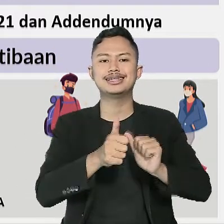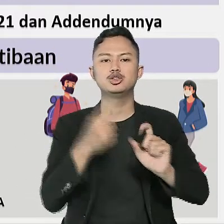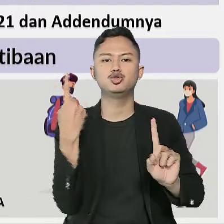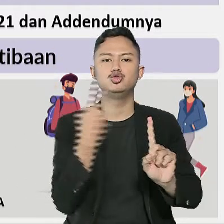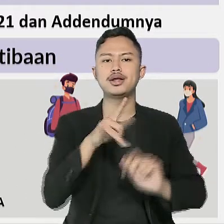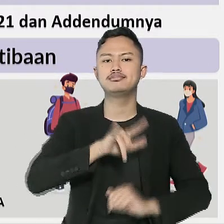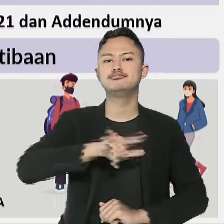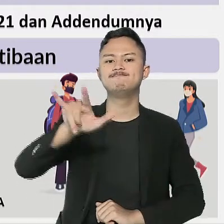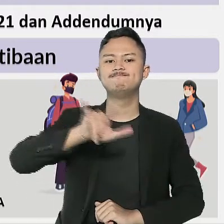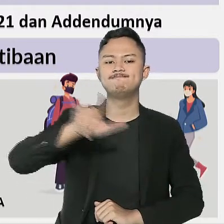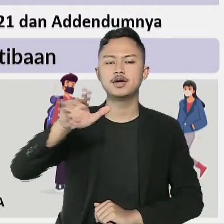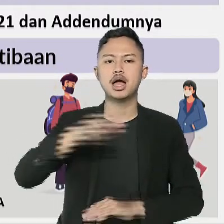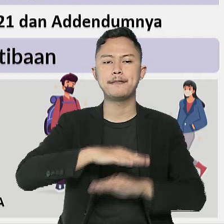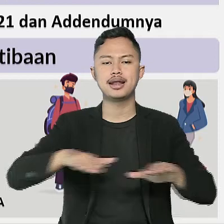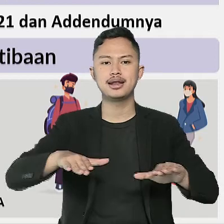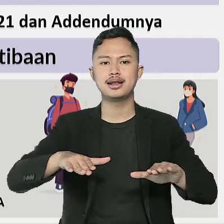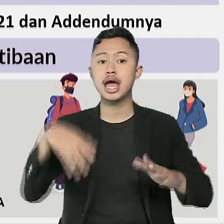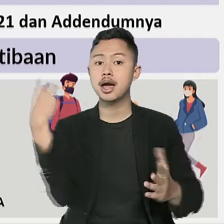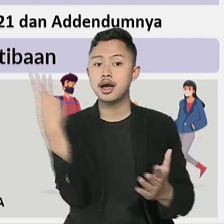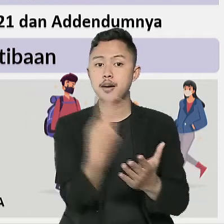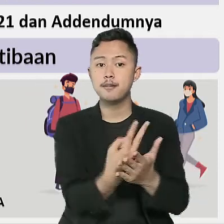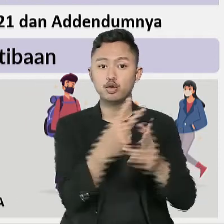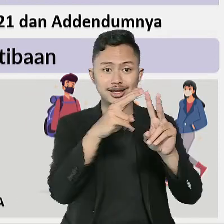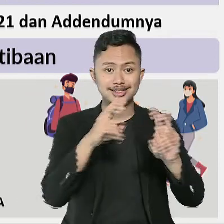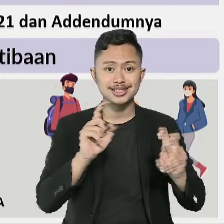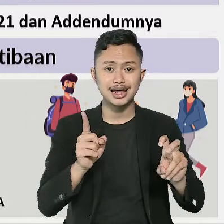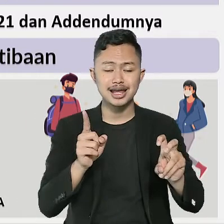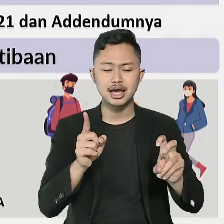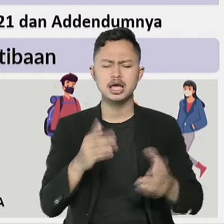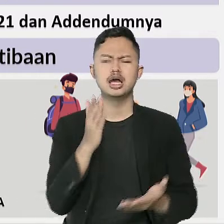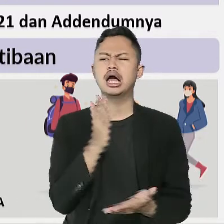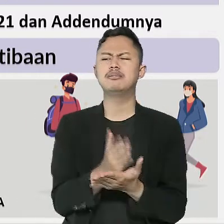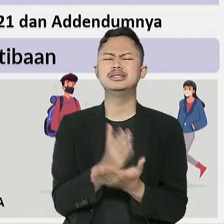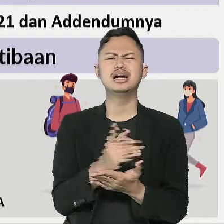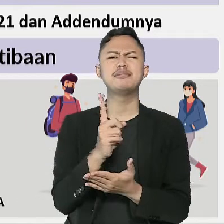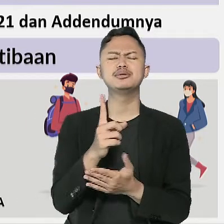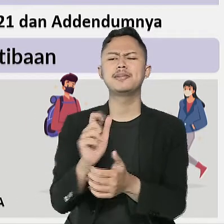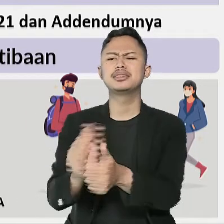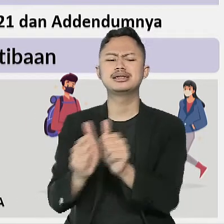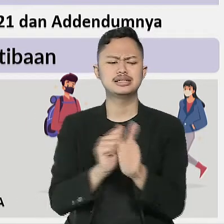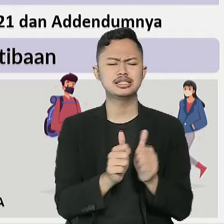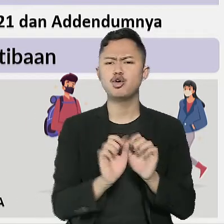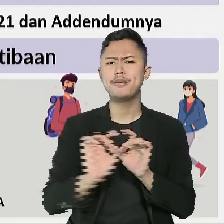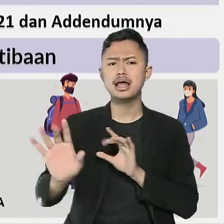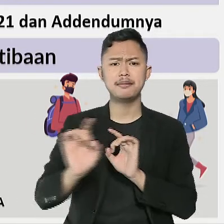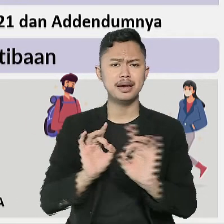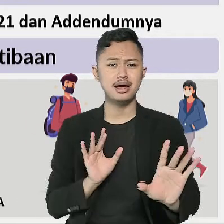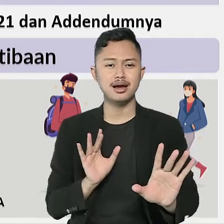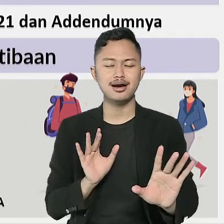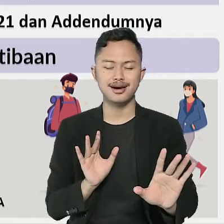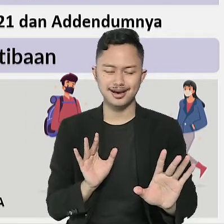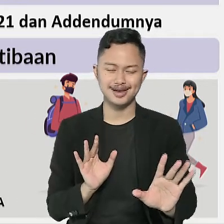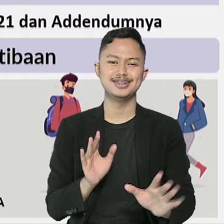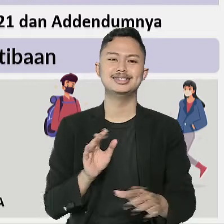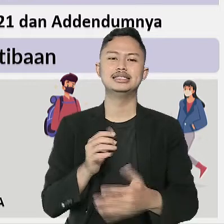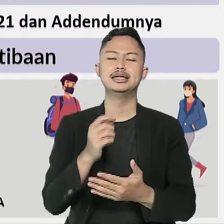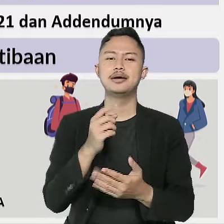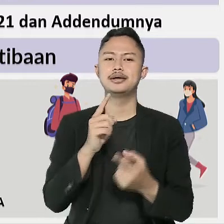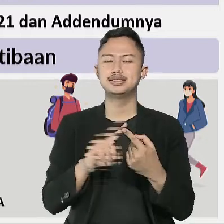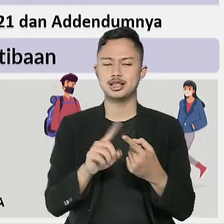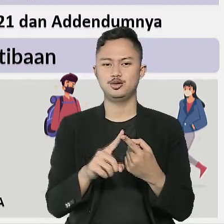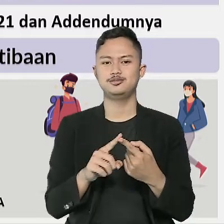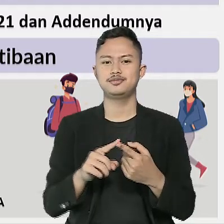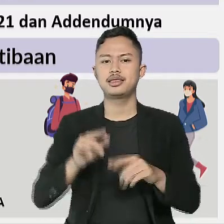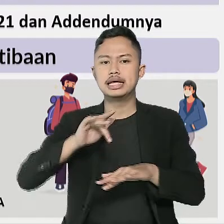Travel. Hasilnya menyatakan bahwa penyusunan kebijakan pelaku perjalanan yang baik ialah yang sensitif